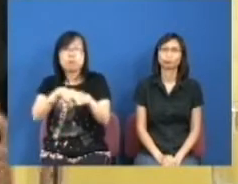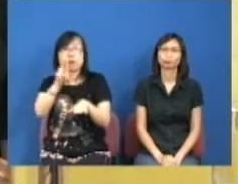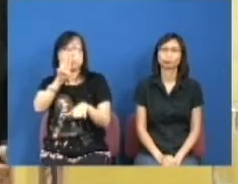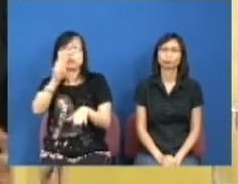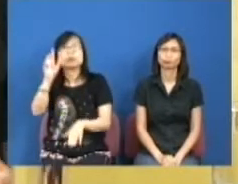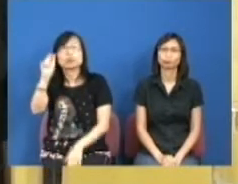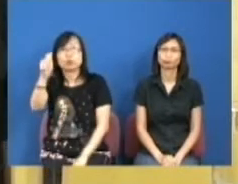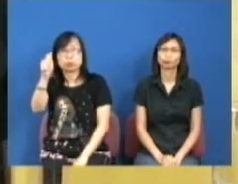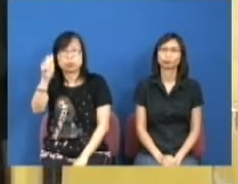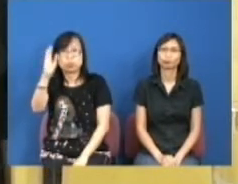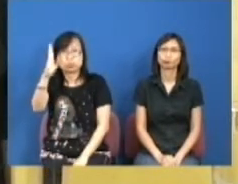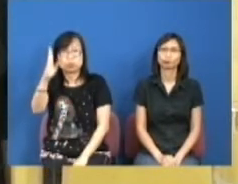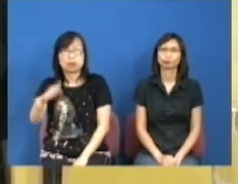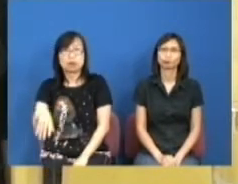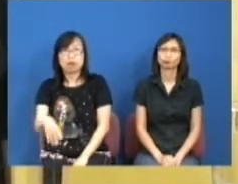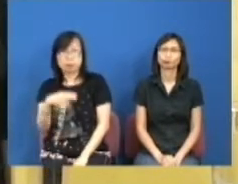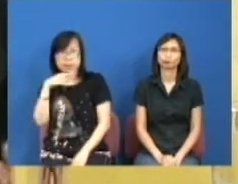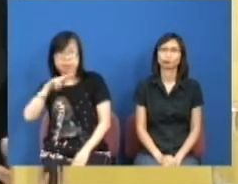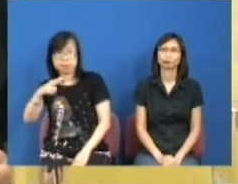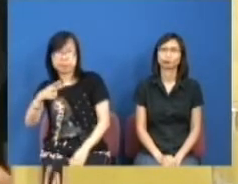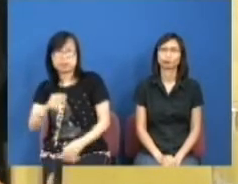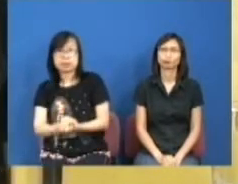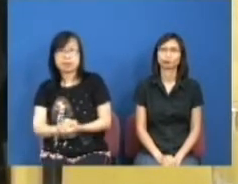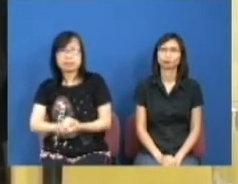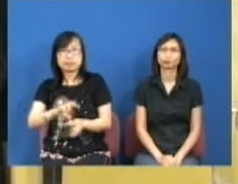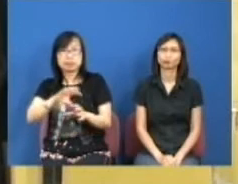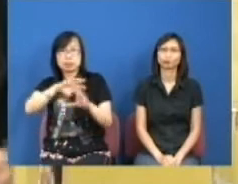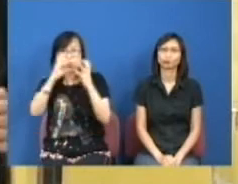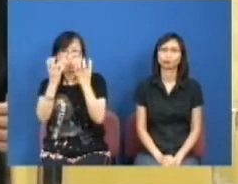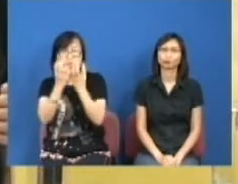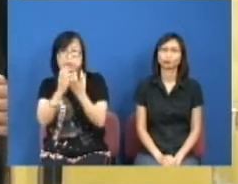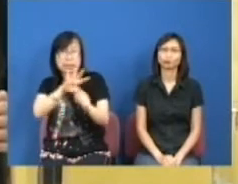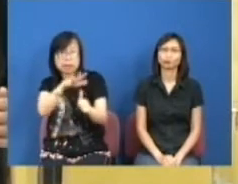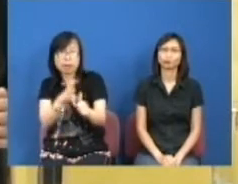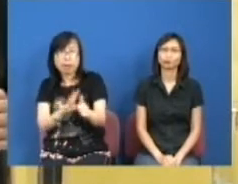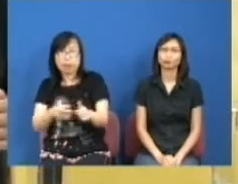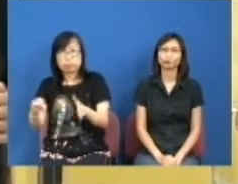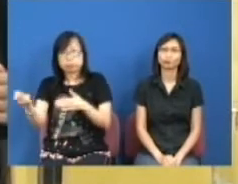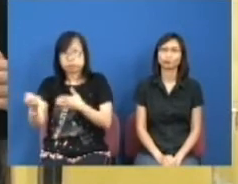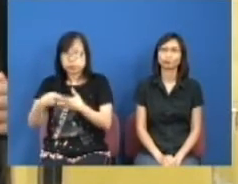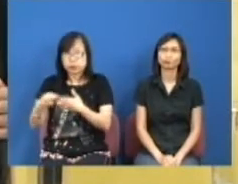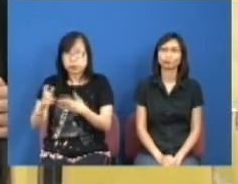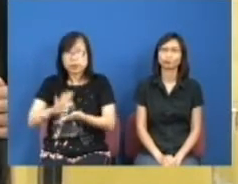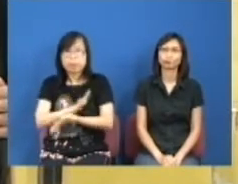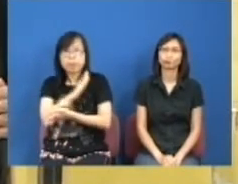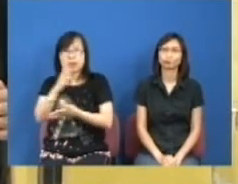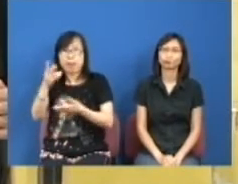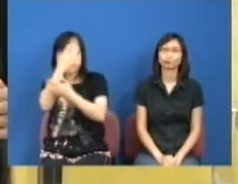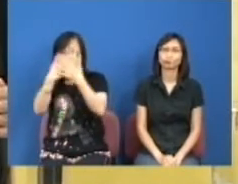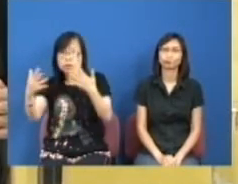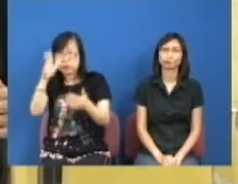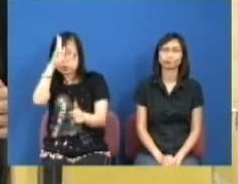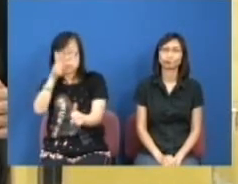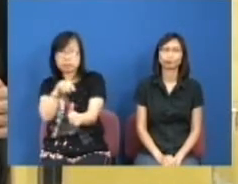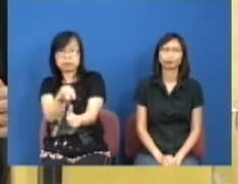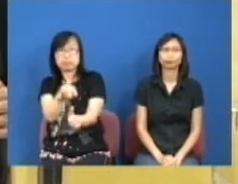已經係可以構成對某一啲群體係一定影響。咁而近年的趨勢咧，就係我哋話呢啲網上政治咧，